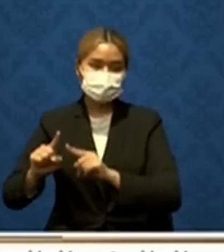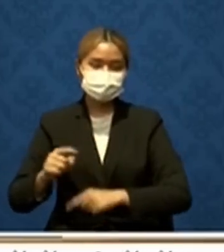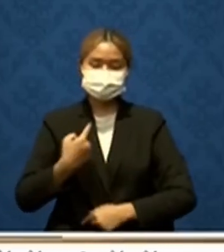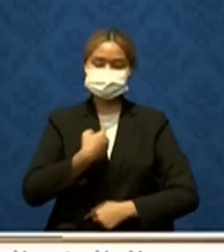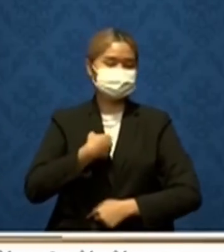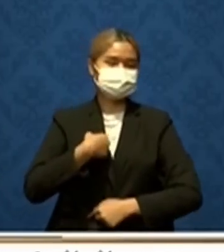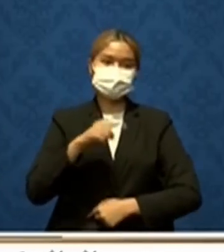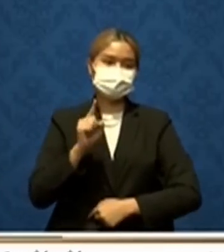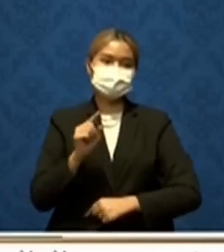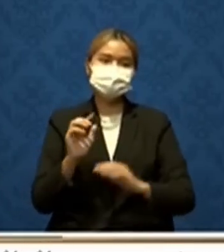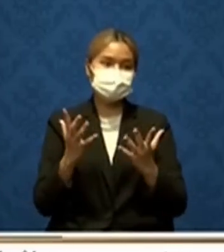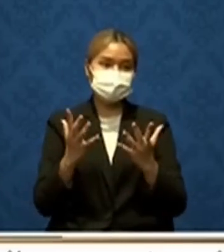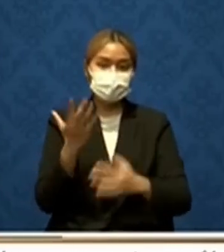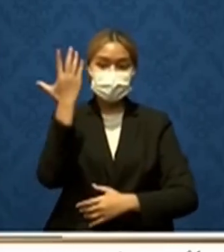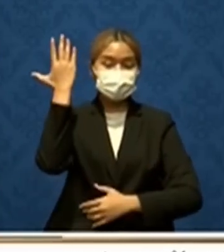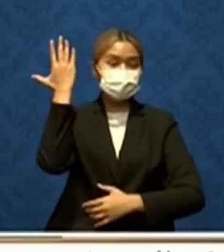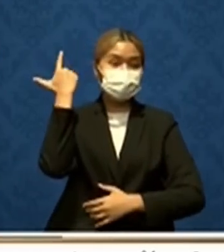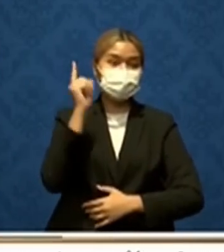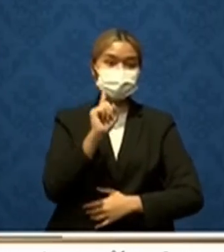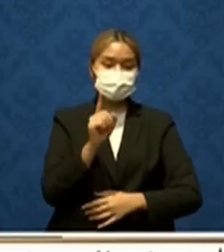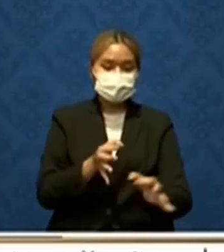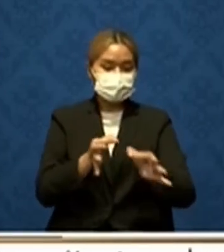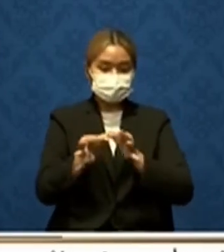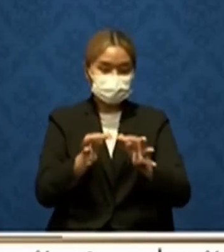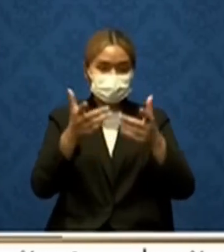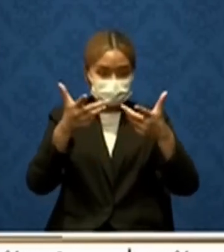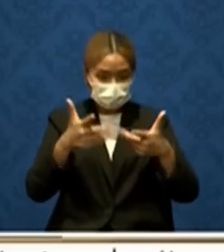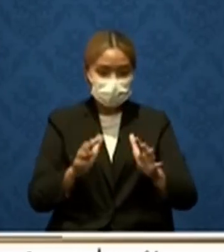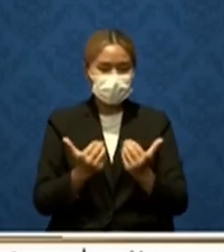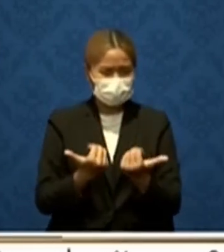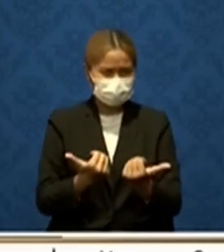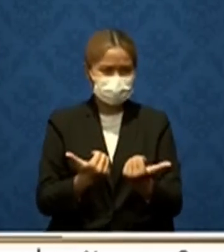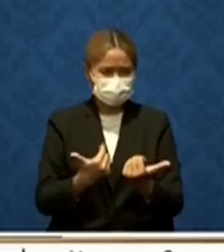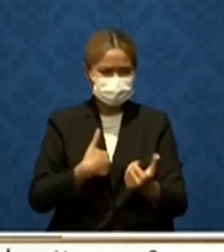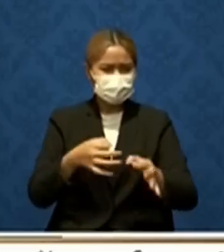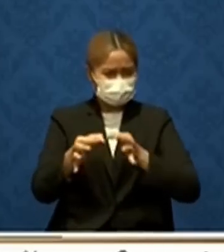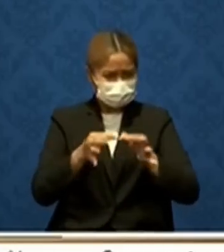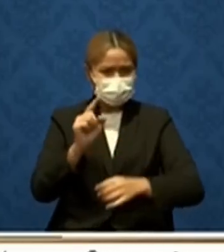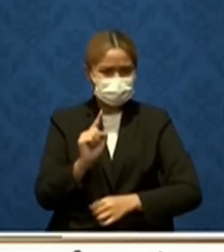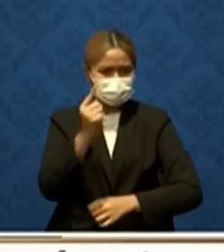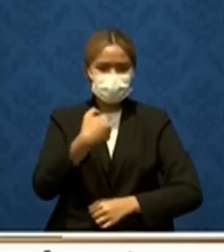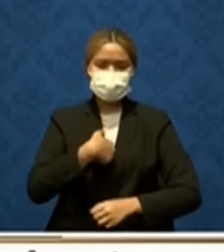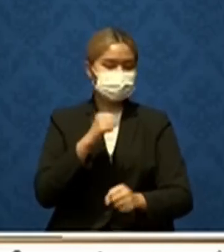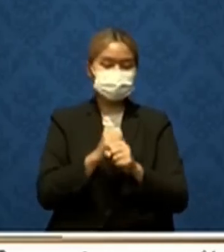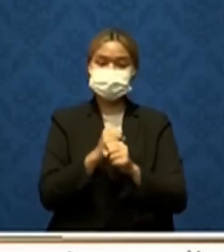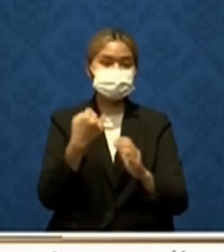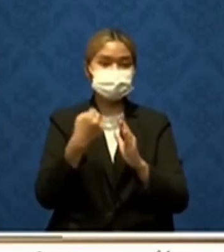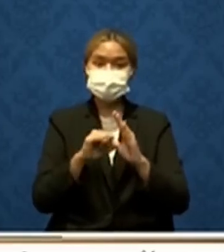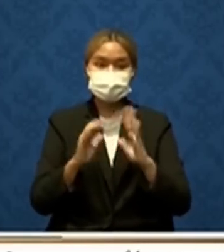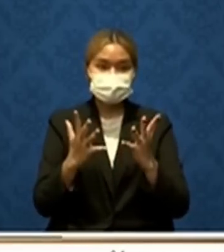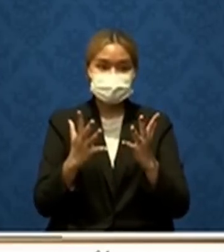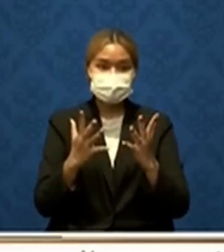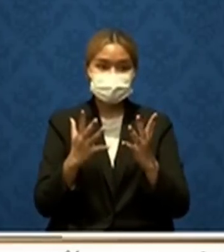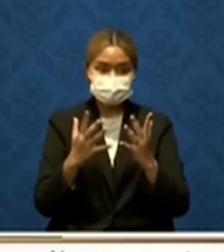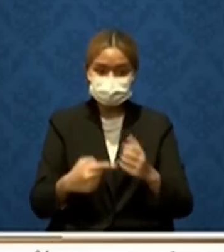ถ้าผมได้ชี้แจงไปตั้งหลักคราวที่แล้วแล้วพังนี้ก็หยุดขออนุญาตที่จะยืนยันถ้าไม่จริงทั้ง